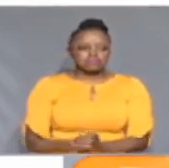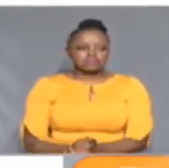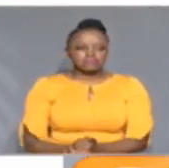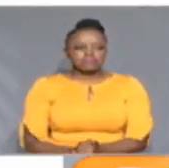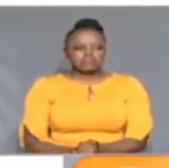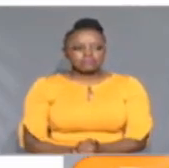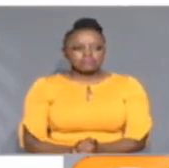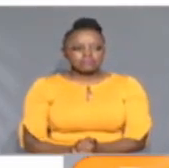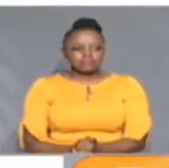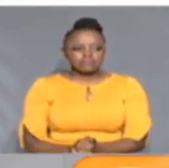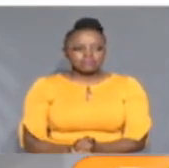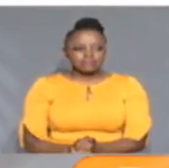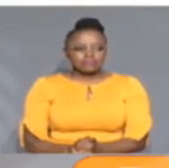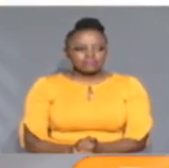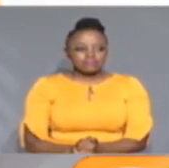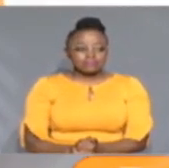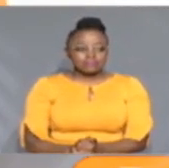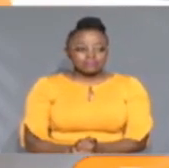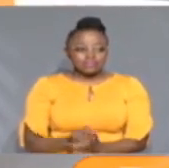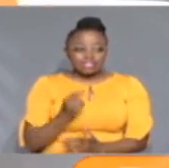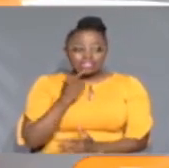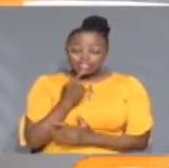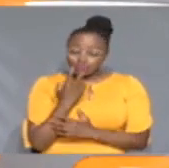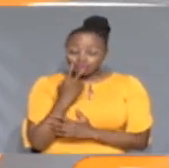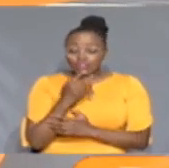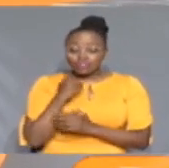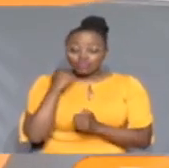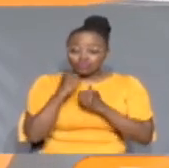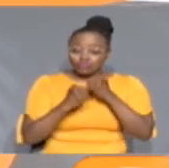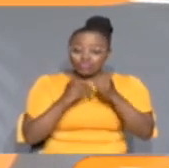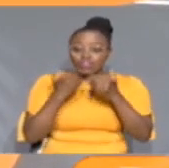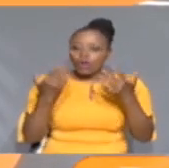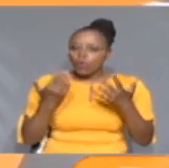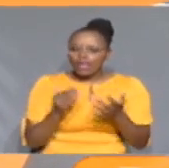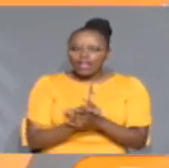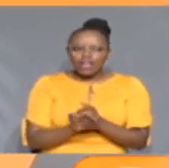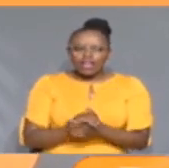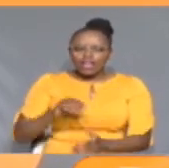Nasema mashindano ya riadha yako nchi gani? Qatar.